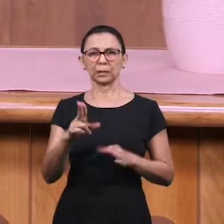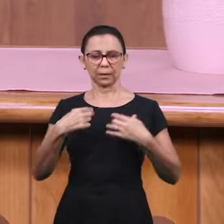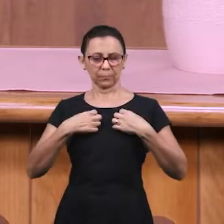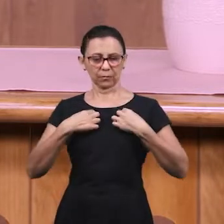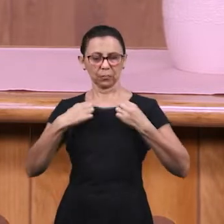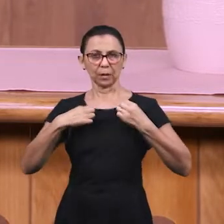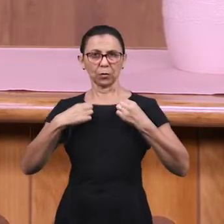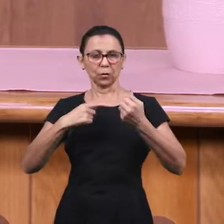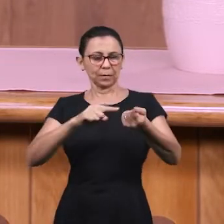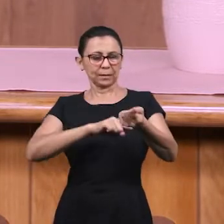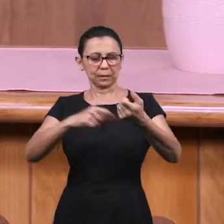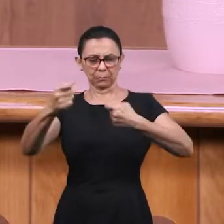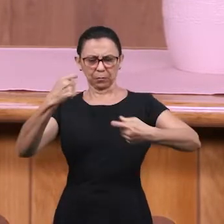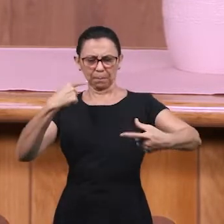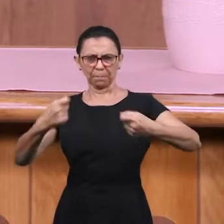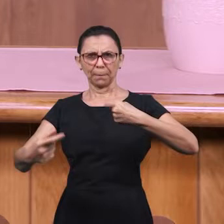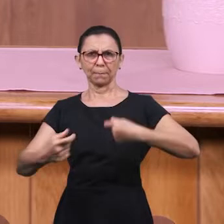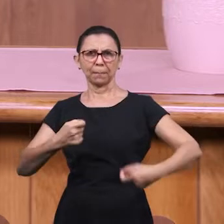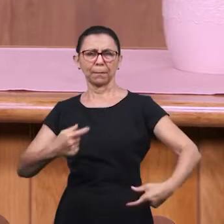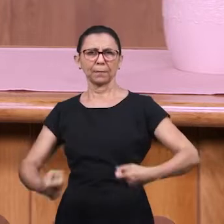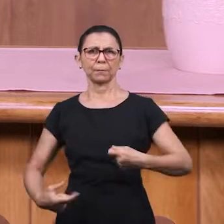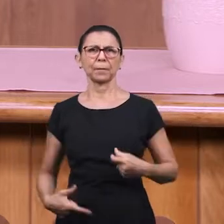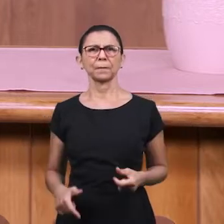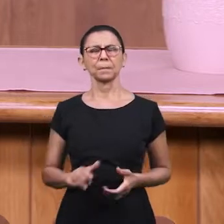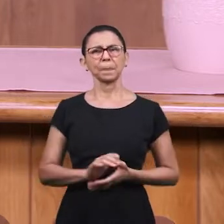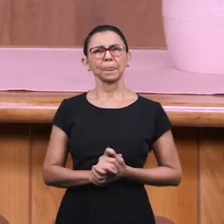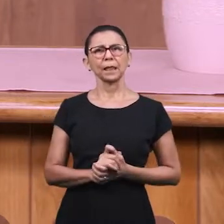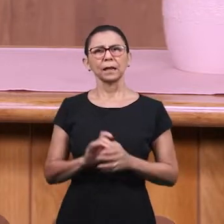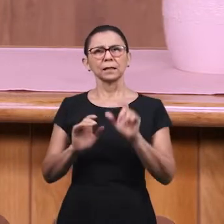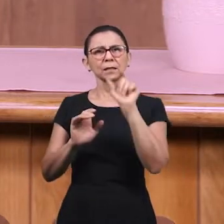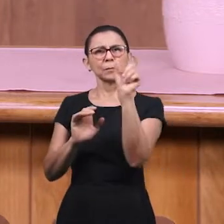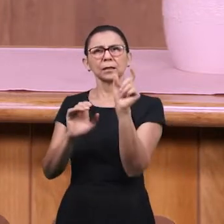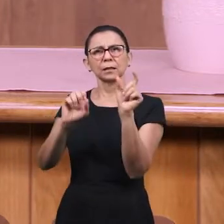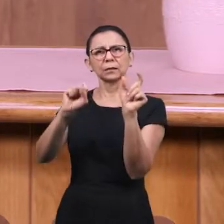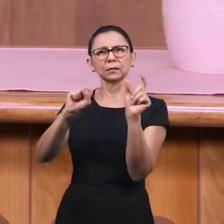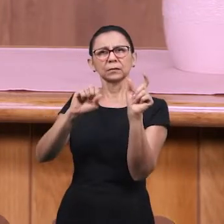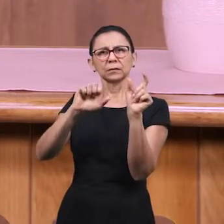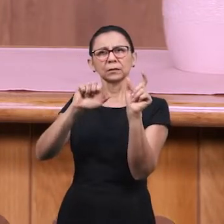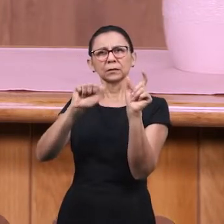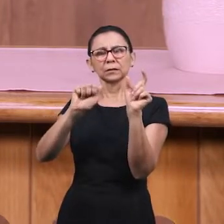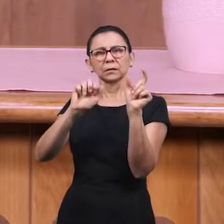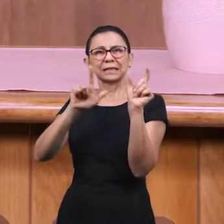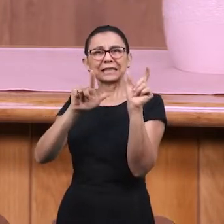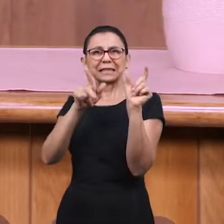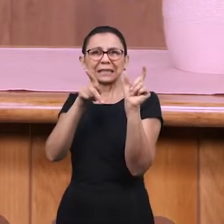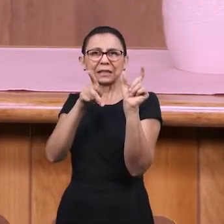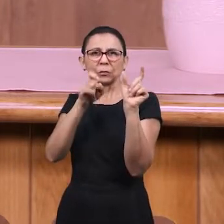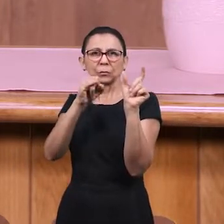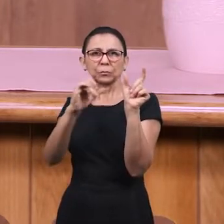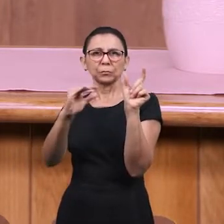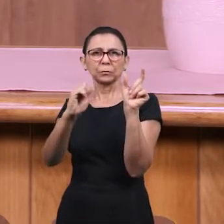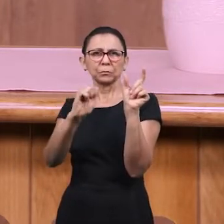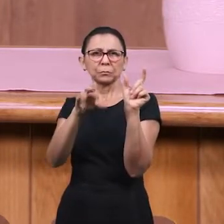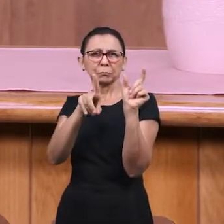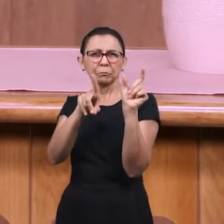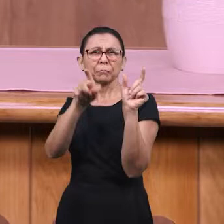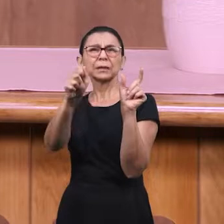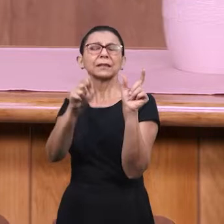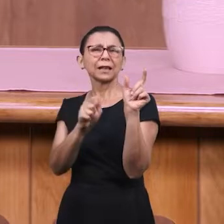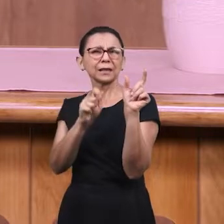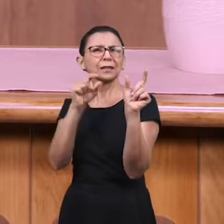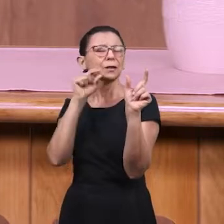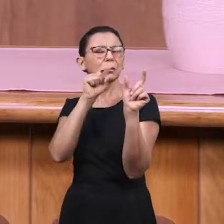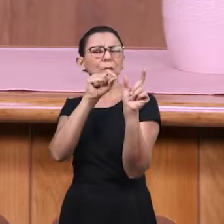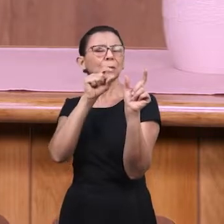крови. Да? На оригинале. Обогренной кровью, там не просто как бы обогренный в